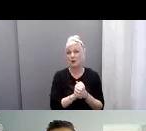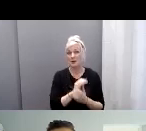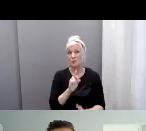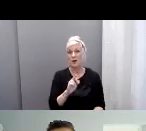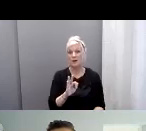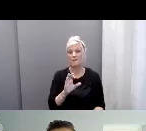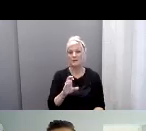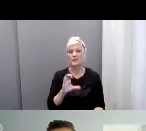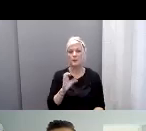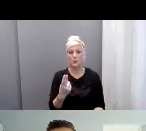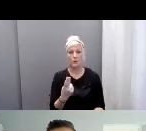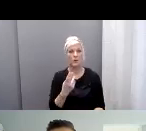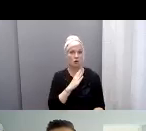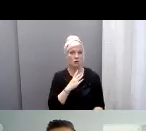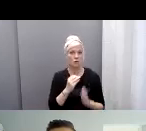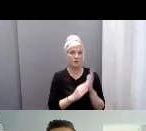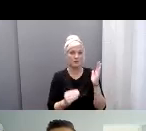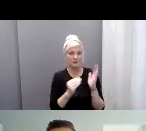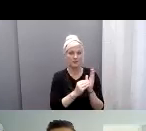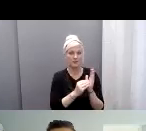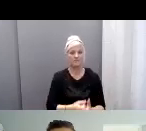kanske har någonting att tillägga.